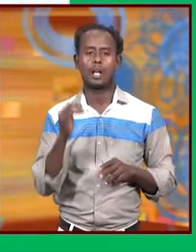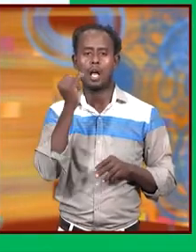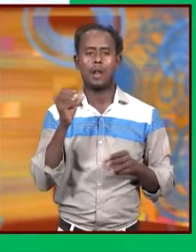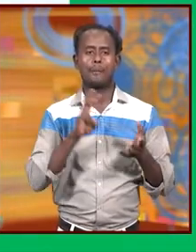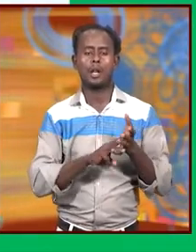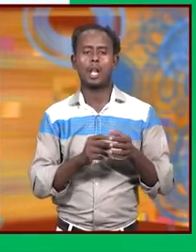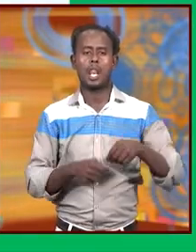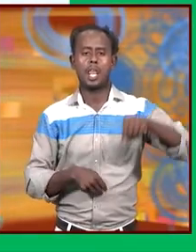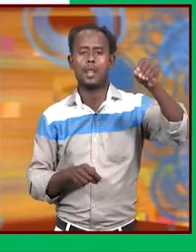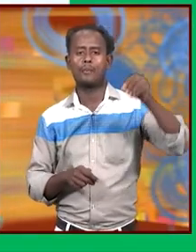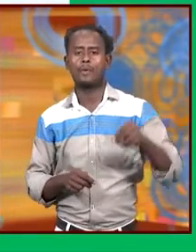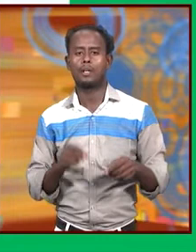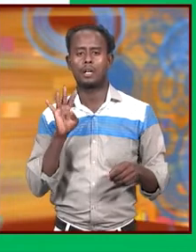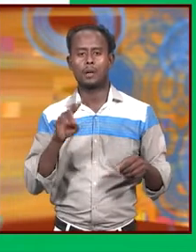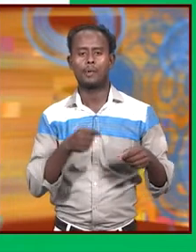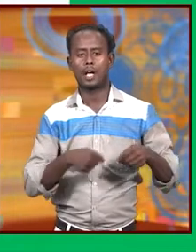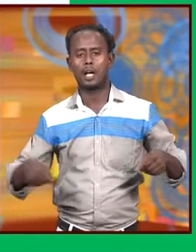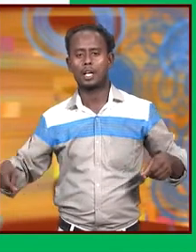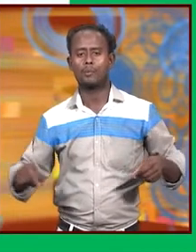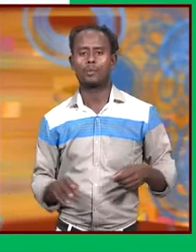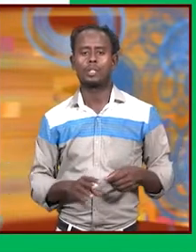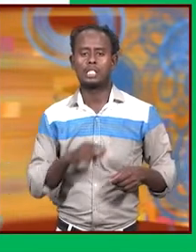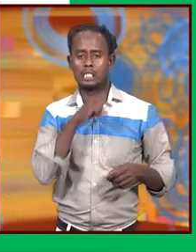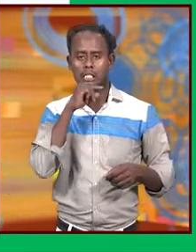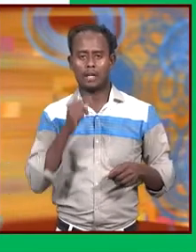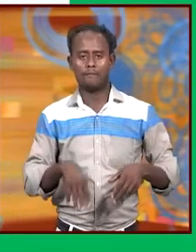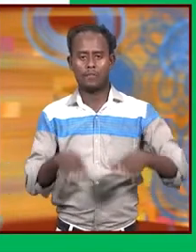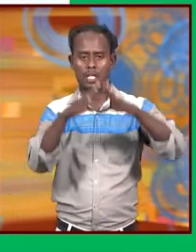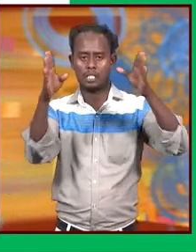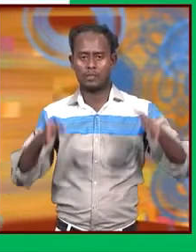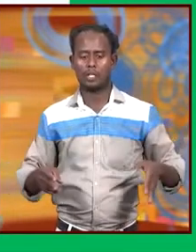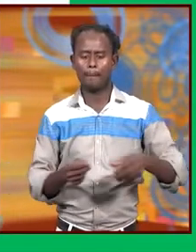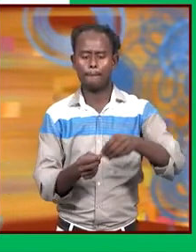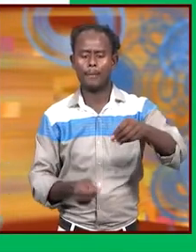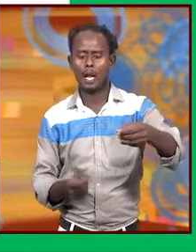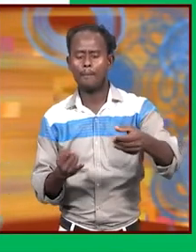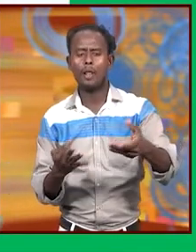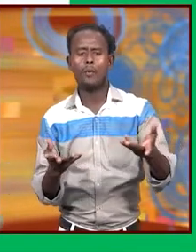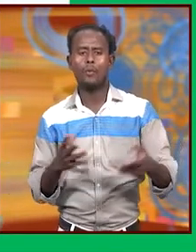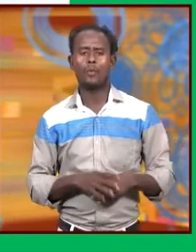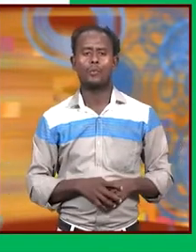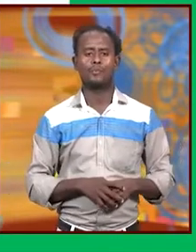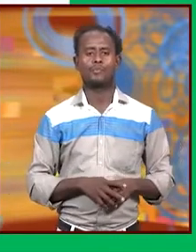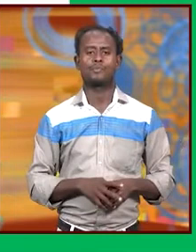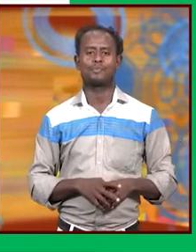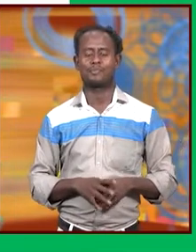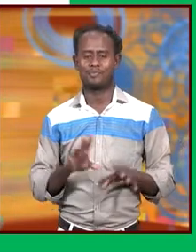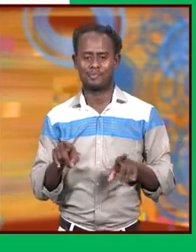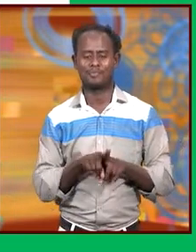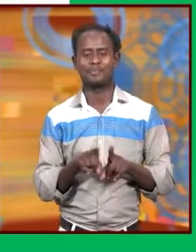6 மீட்டர் நீளமும் 4 மீட்டர் அகலமும் கொண்ட செவ்வகத்தின் பரப்பளவு. அருமை